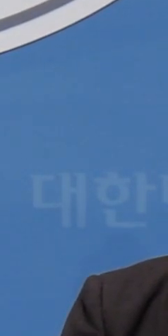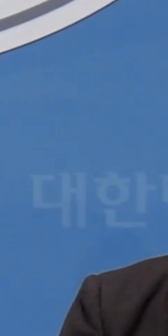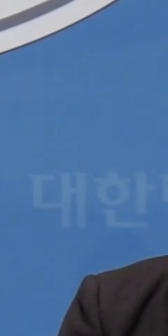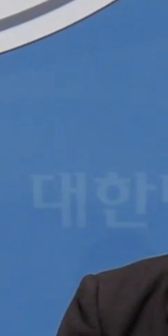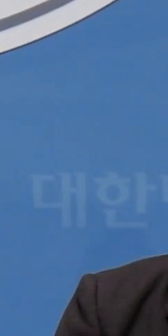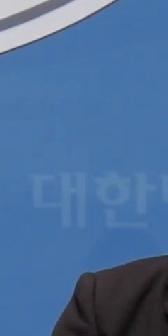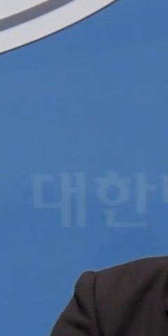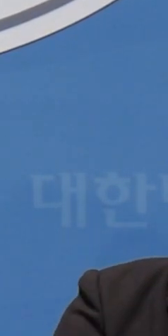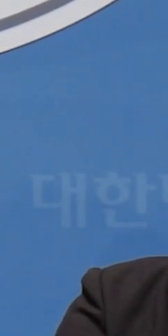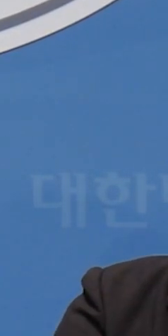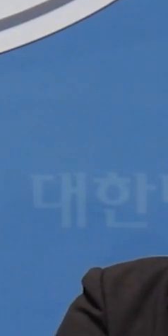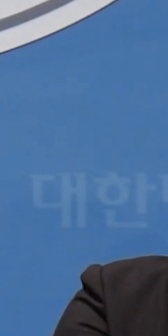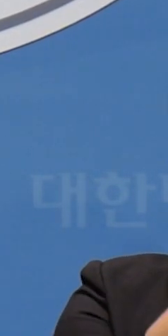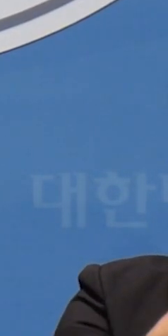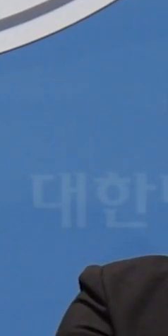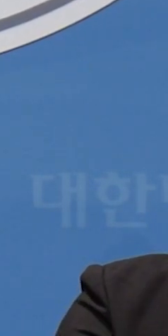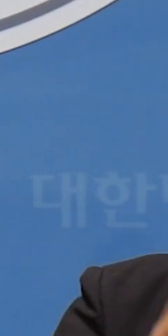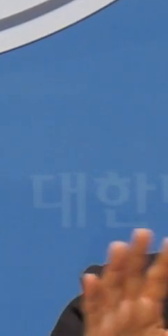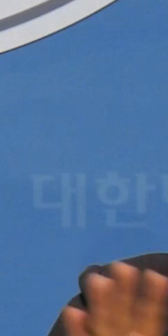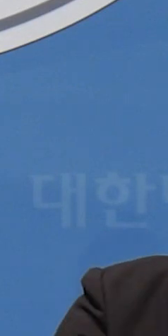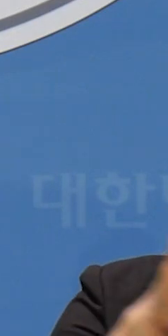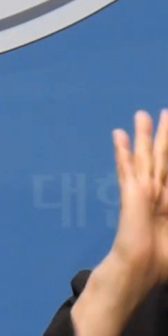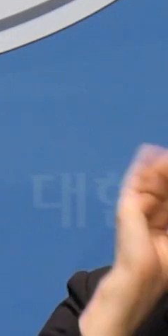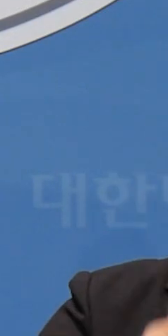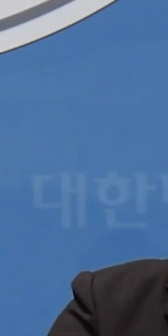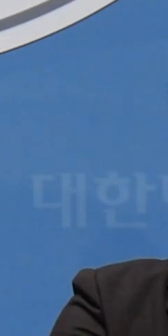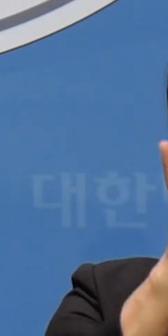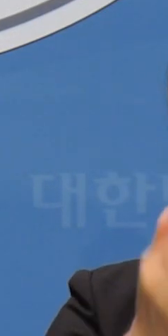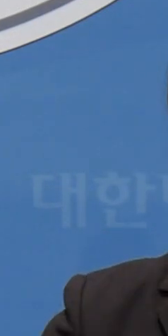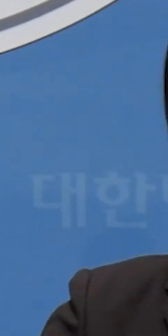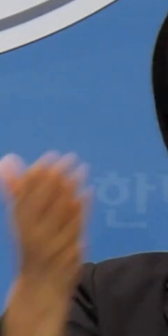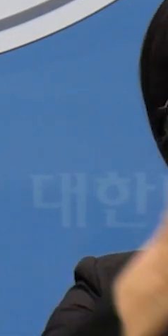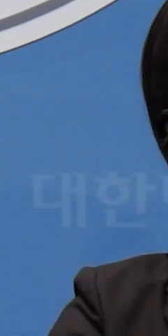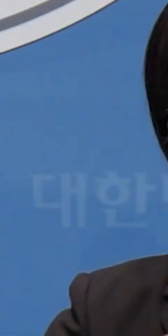존경하는 동료 시민, 또 사랑하는 의정부 시민 여러분,